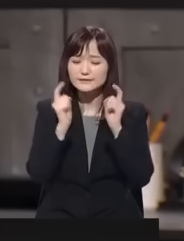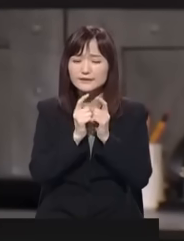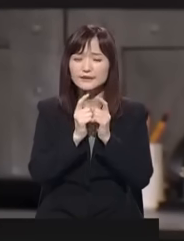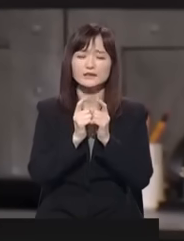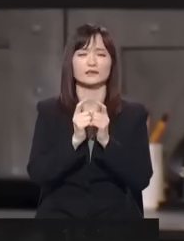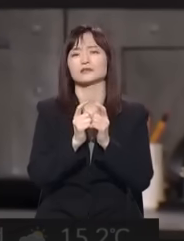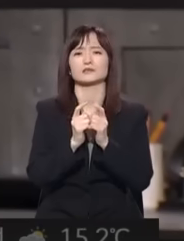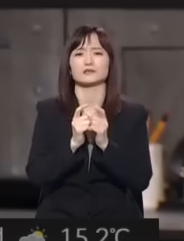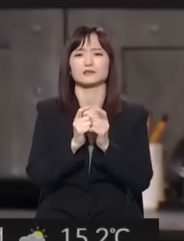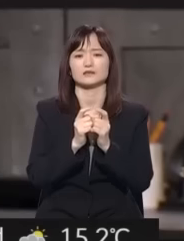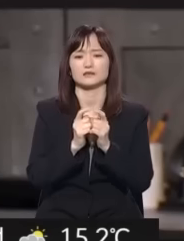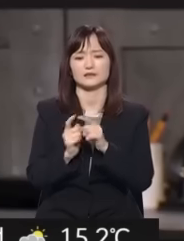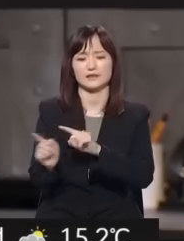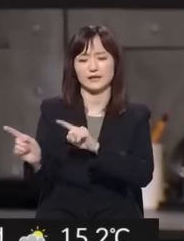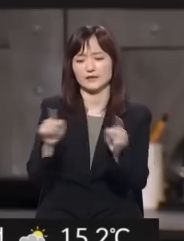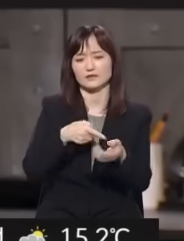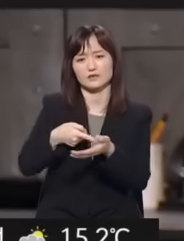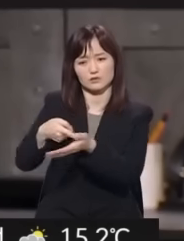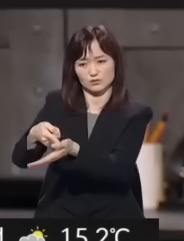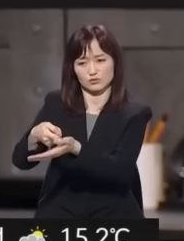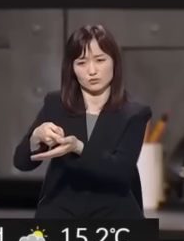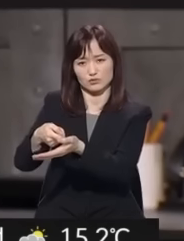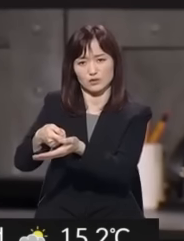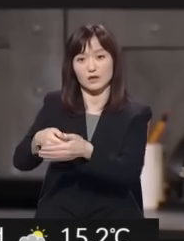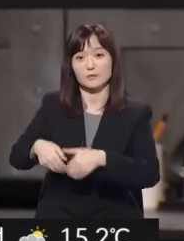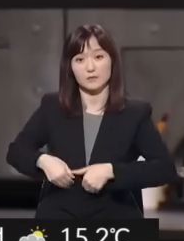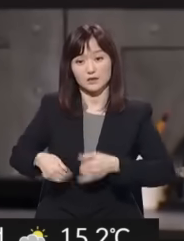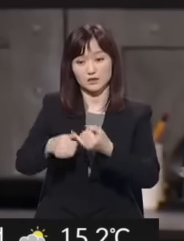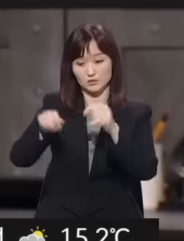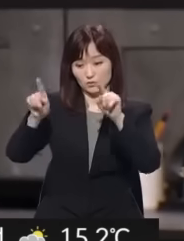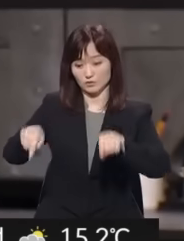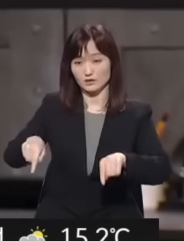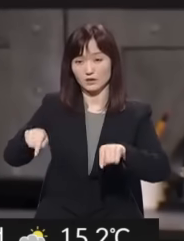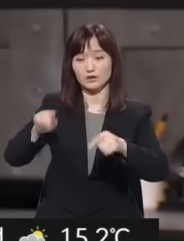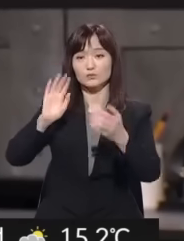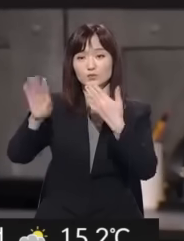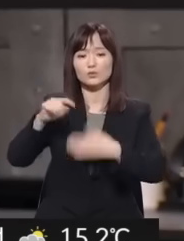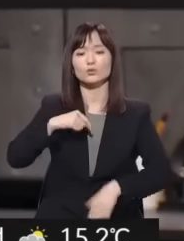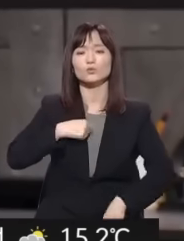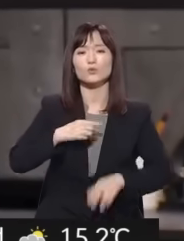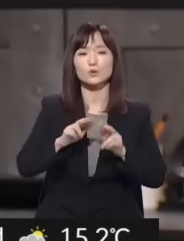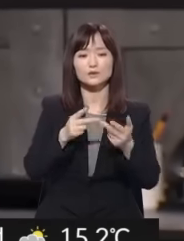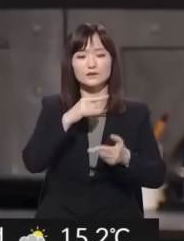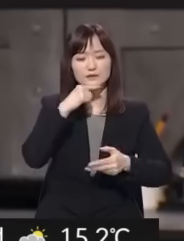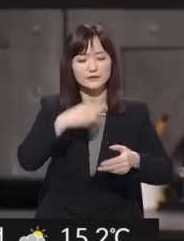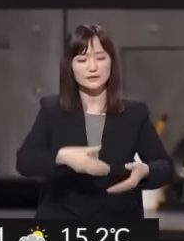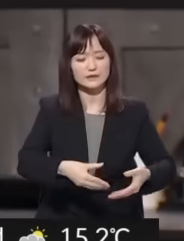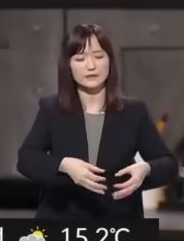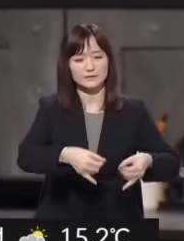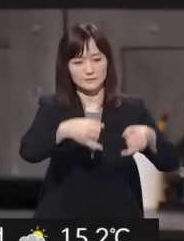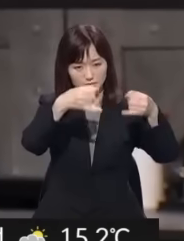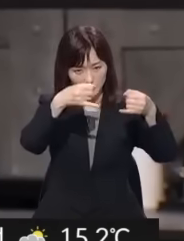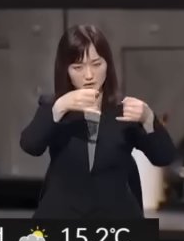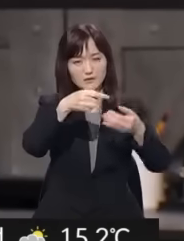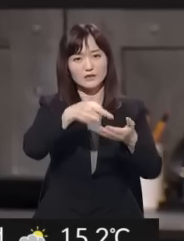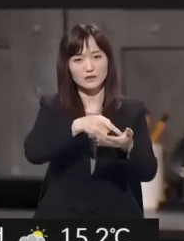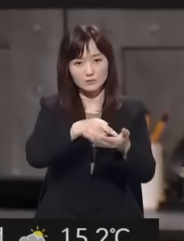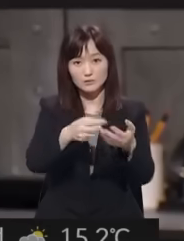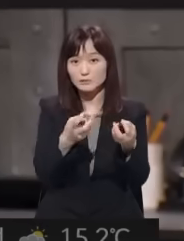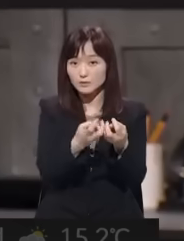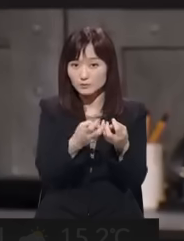회생도 필요하고 그리고 난 다음에 이혼하고 난 다음에 자기가 그 빚을 혼자 맡아서 그것을 분명히 이끌어갈 수 있는 방법이 있습니다